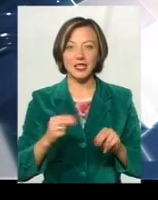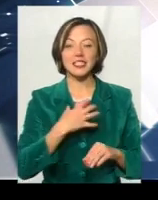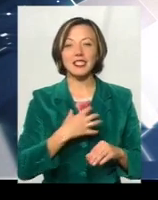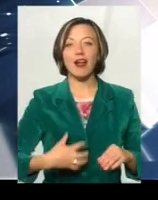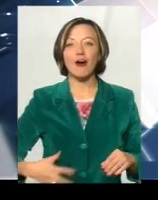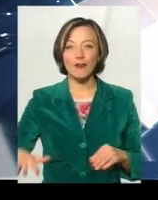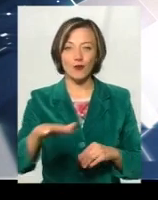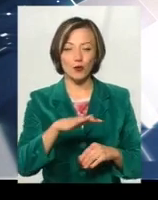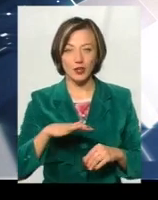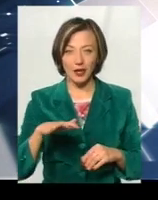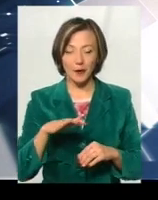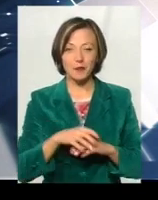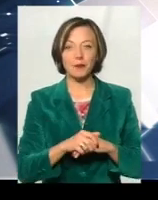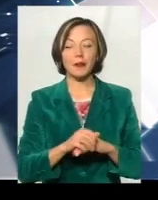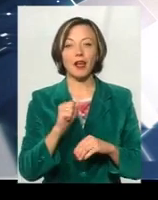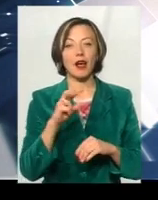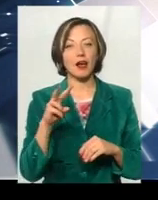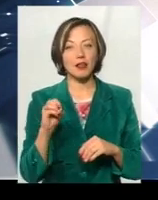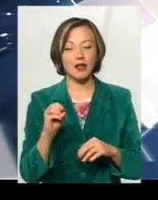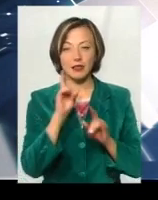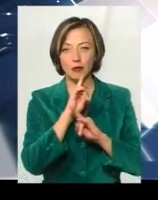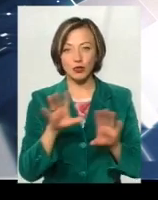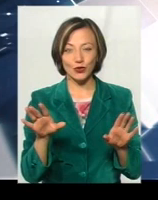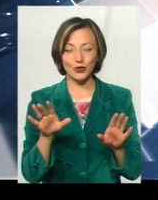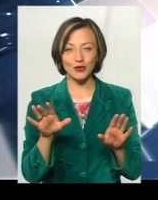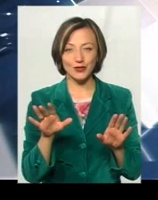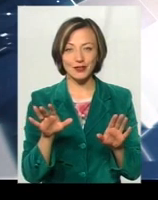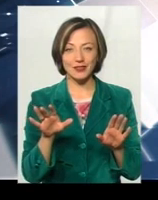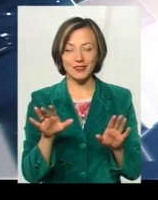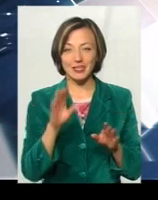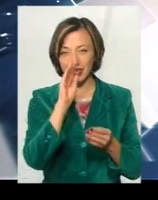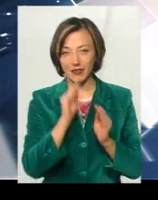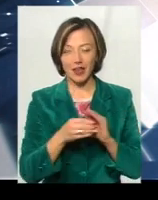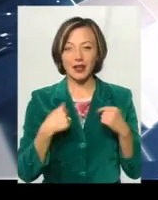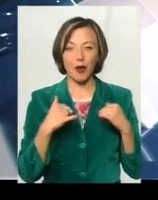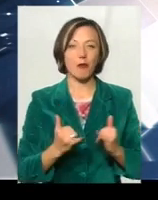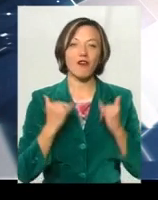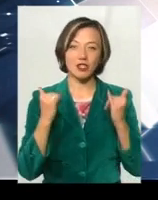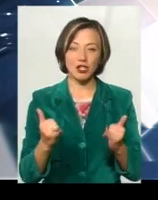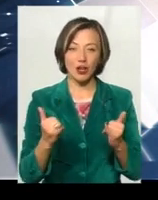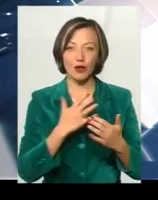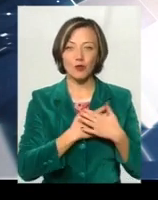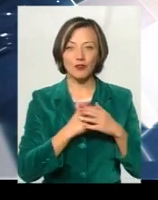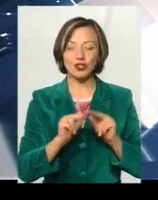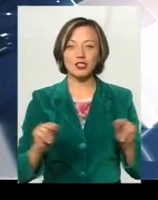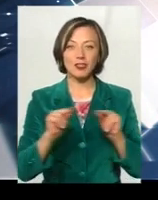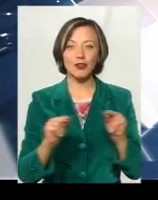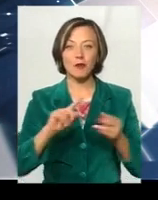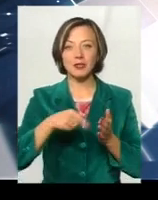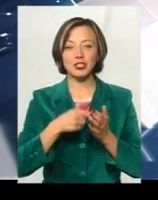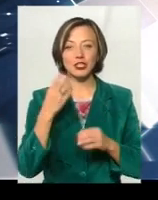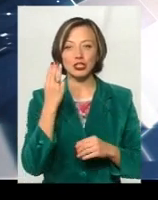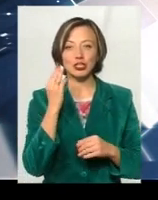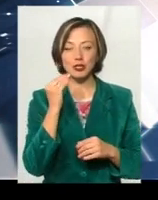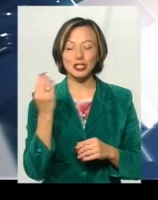Славутчини, Славути. Але не буду скривати, що я дуже поважаю і дуже люблю вчителів Шепетовки, вони